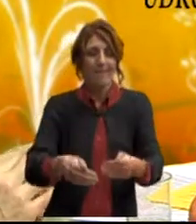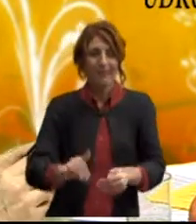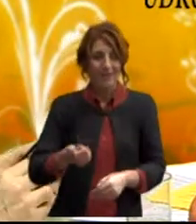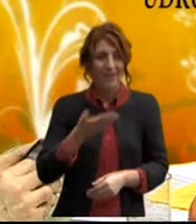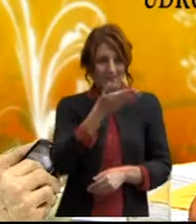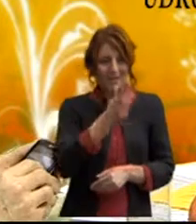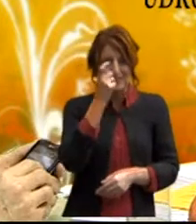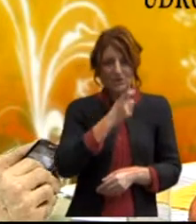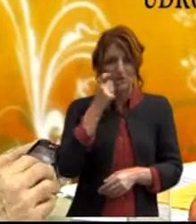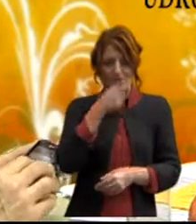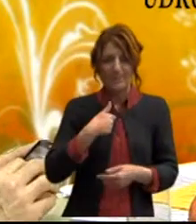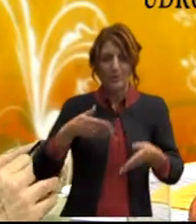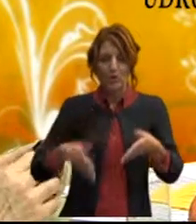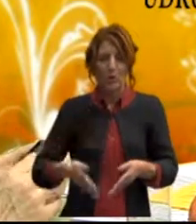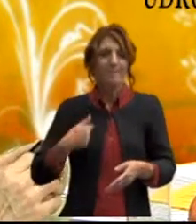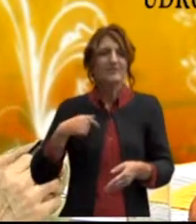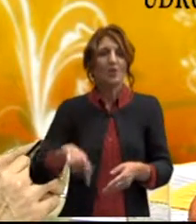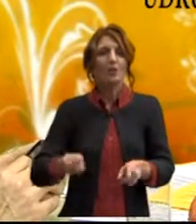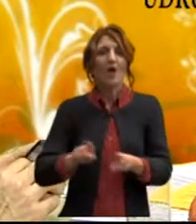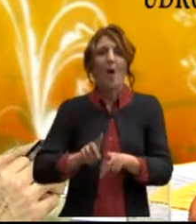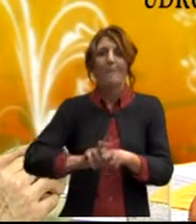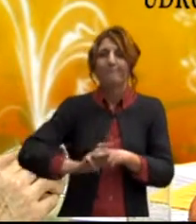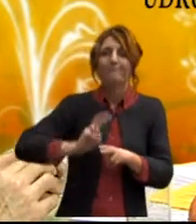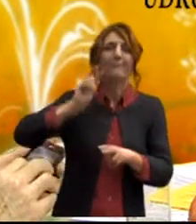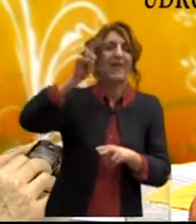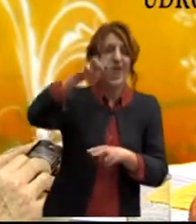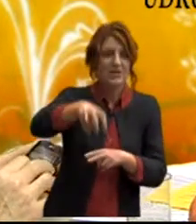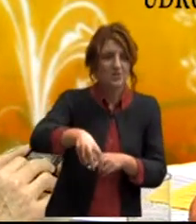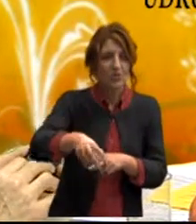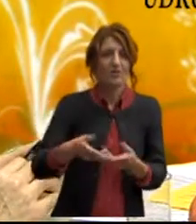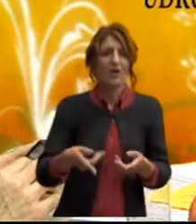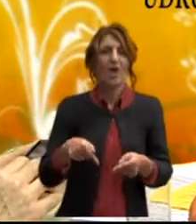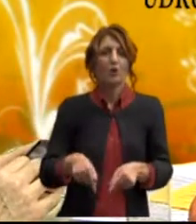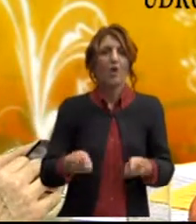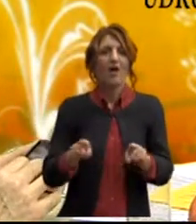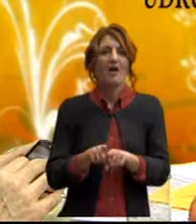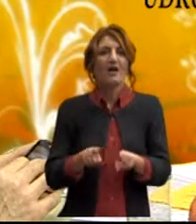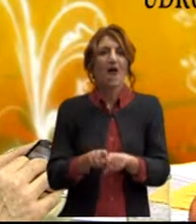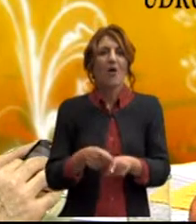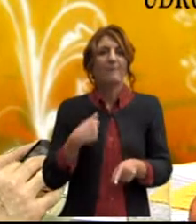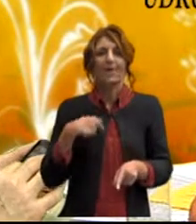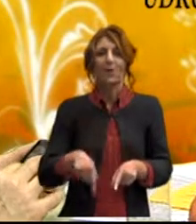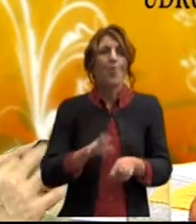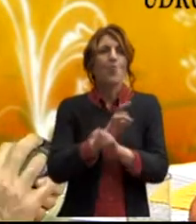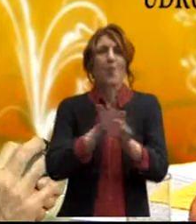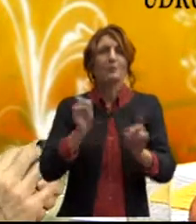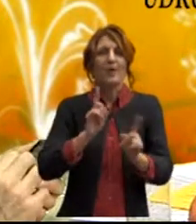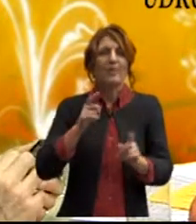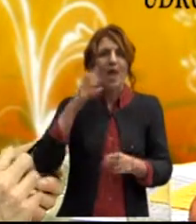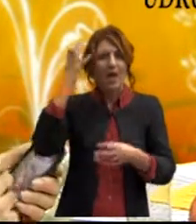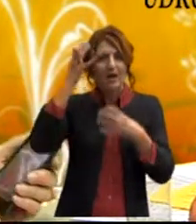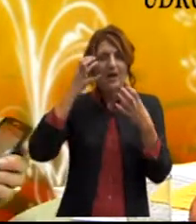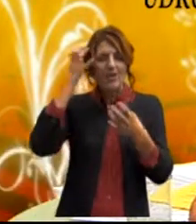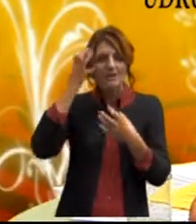mi preskočili pola prve generacije, pa da na jedan način apsolutno ne razmišljamo,